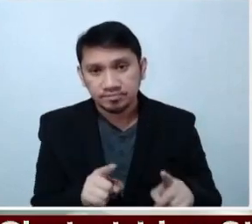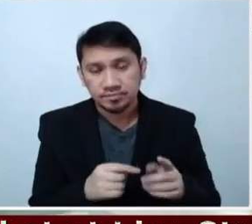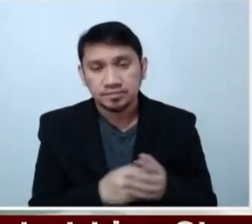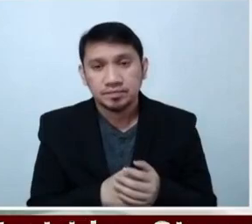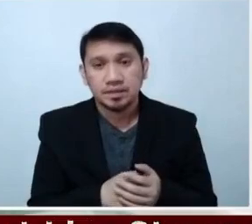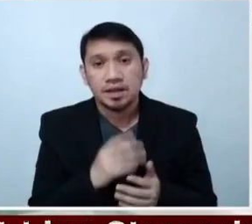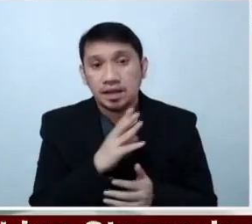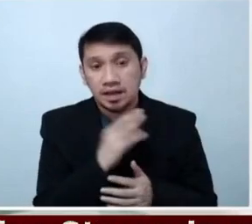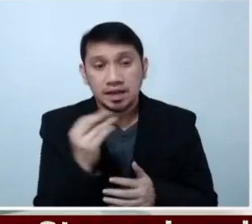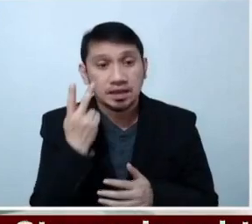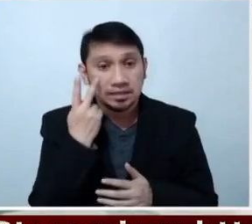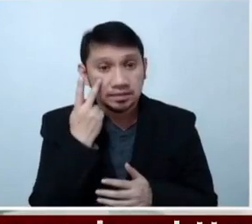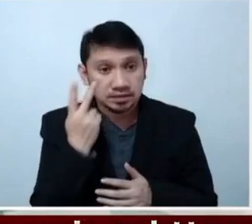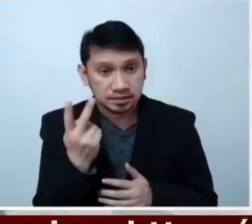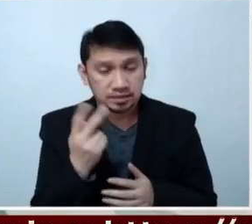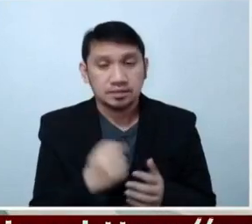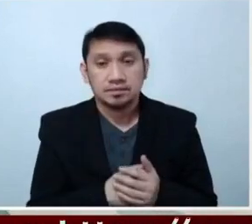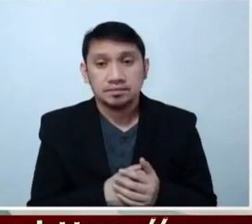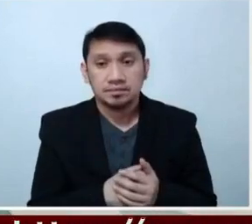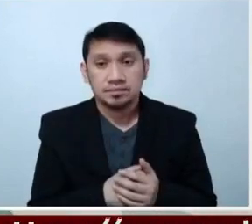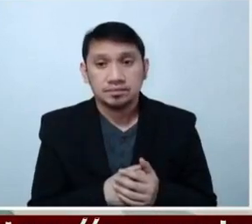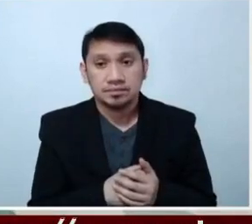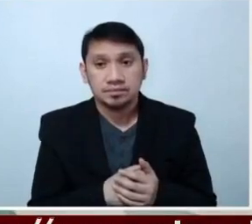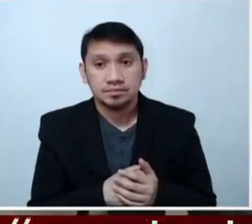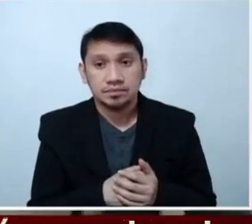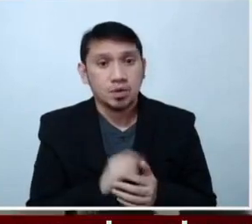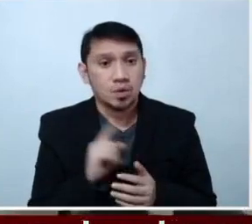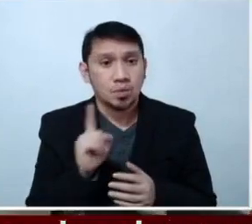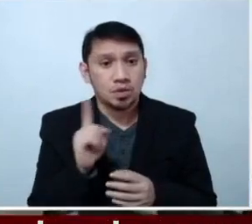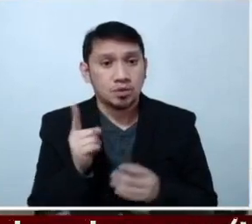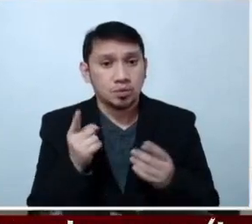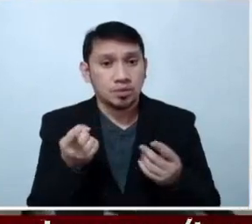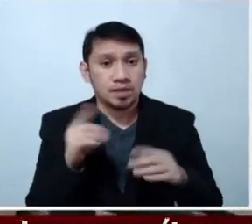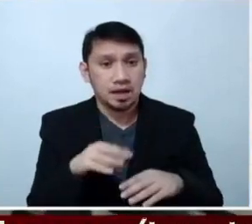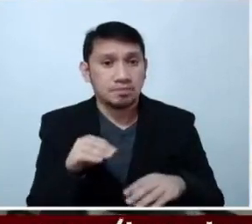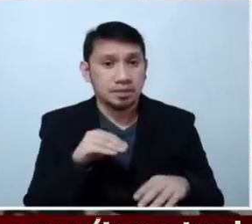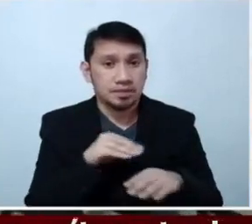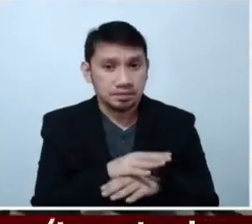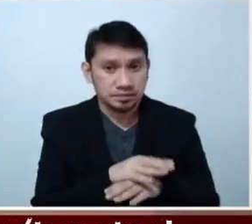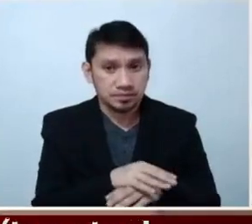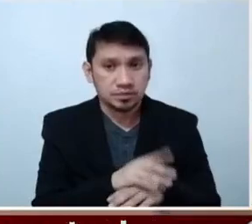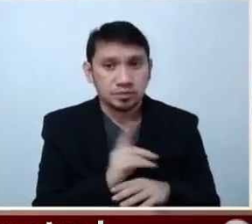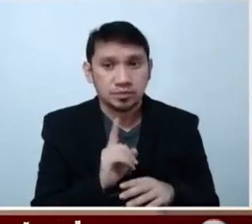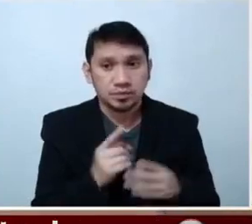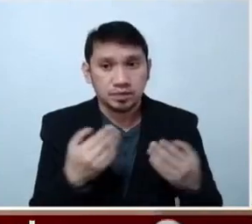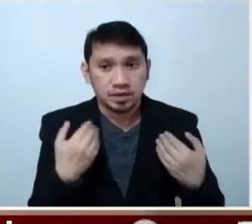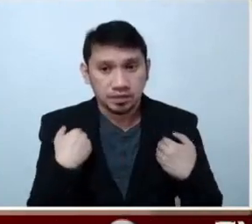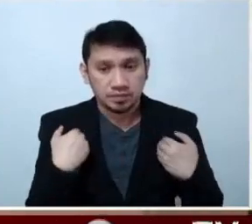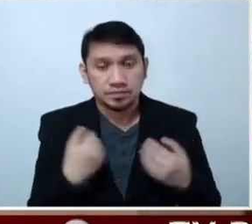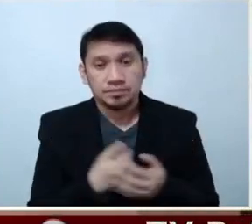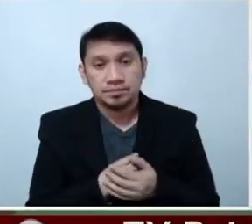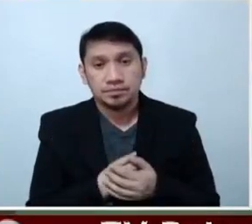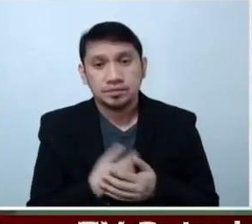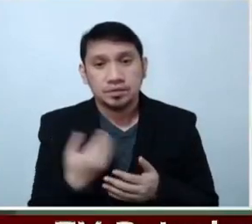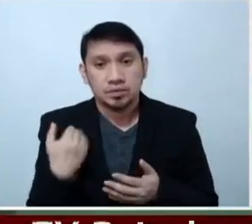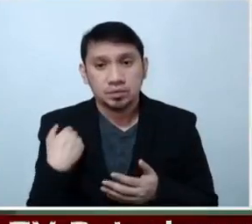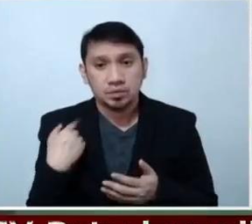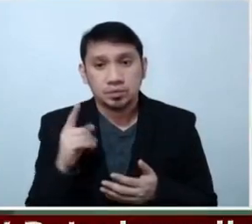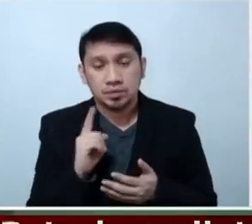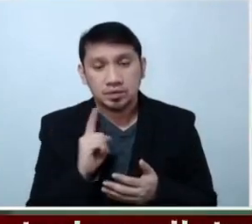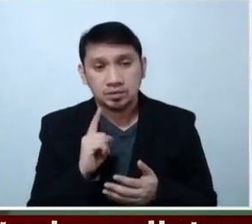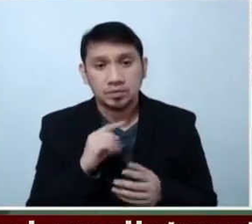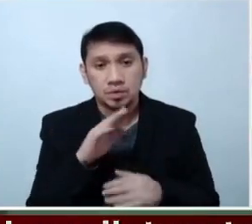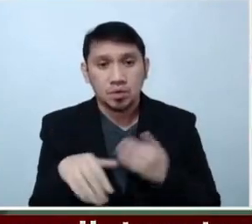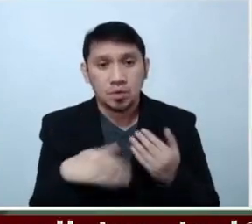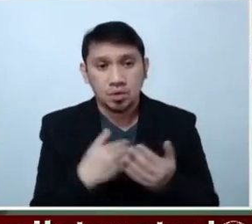see what sort of effect an extension would have, no? So that we're going to be talking about all kinds